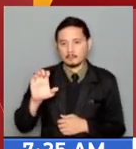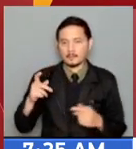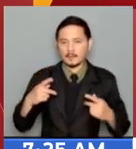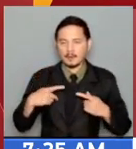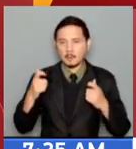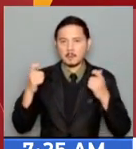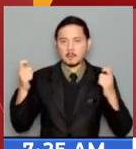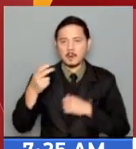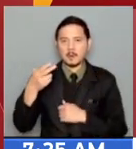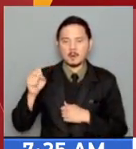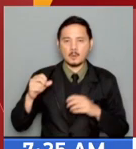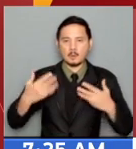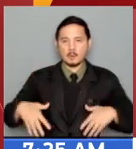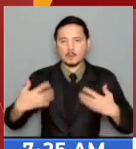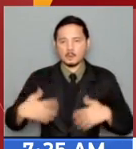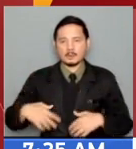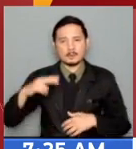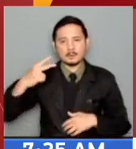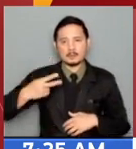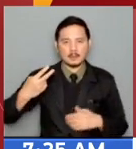si Darlene Kai.